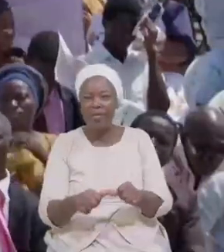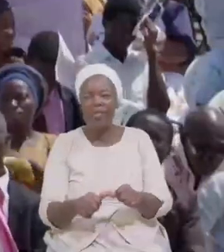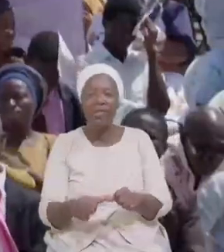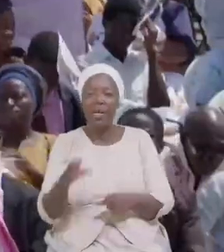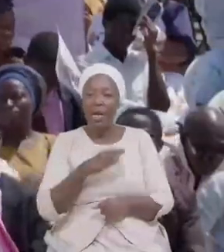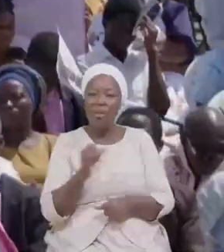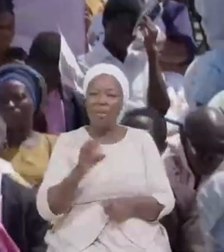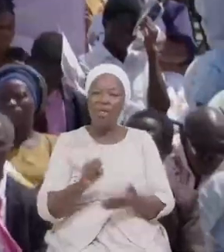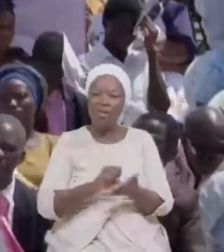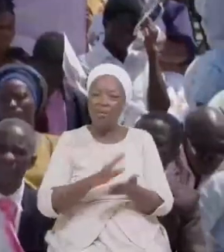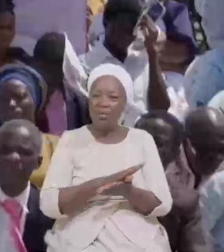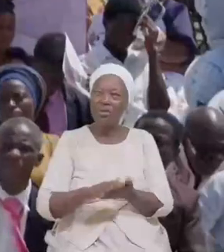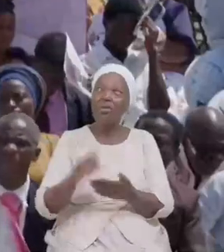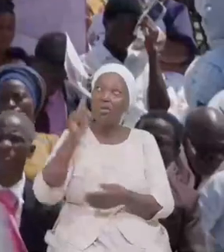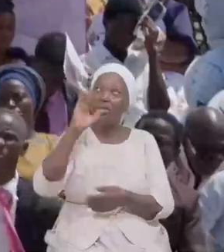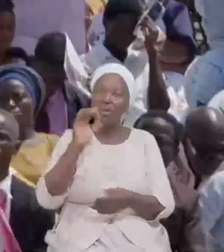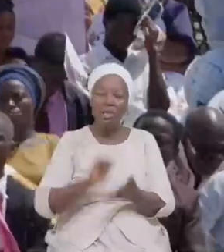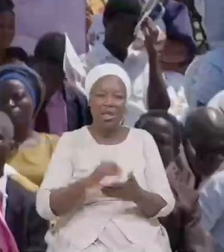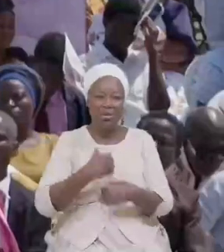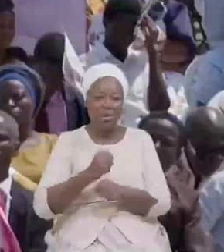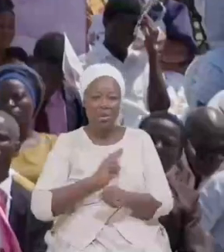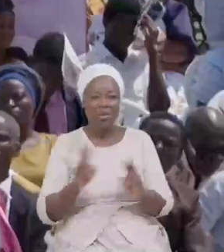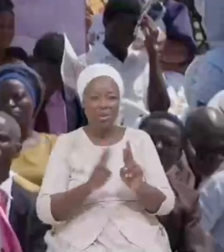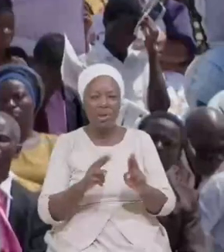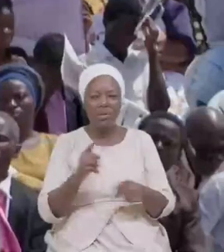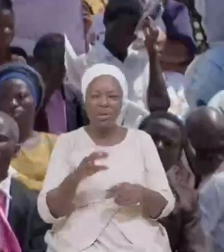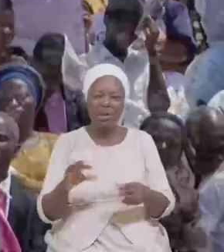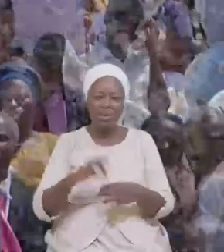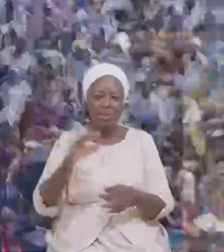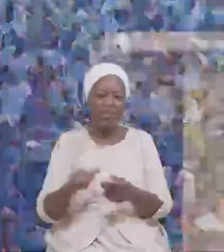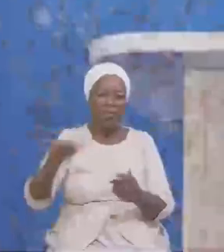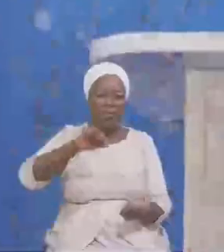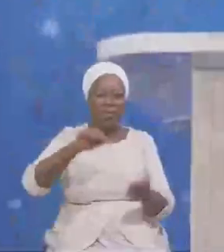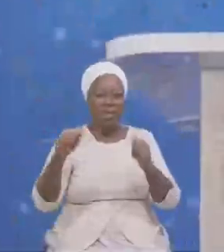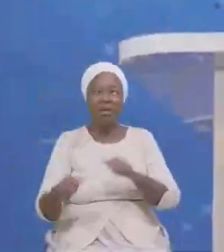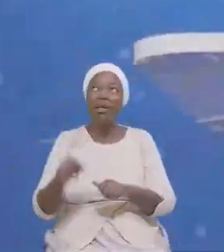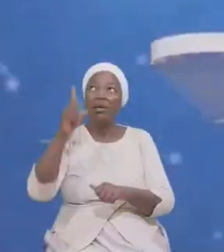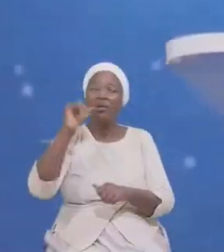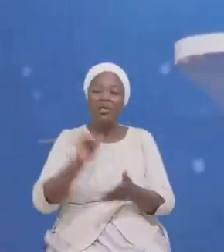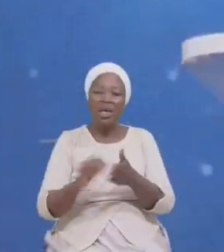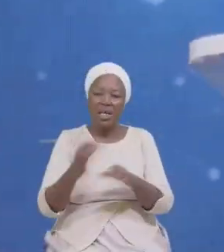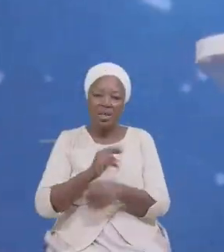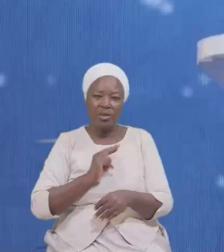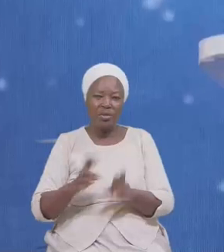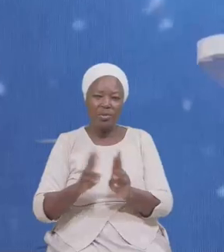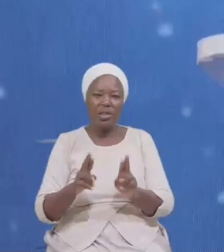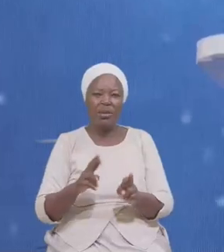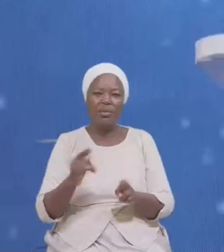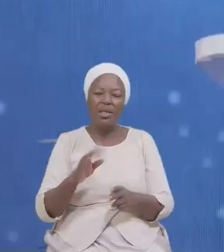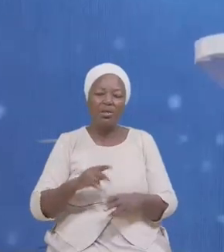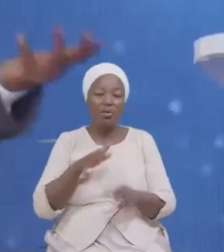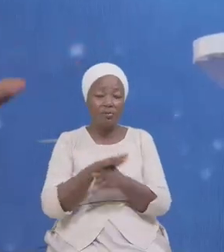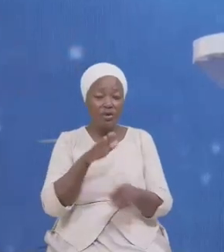la sanctification. C'est lui qui nous prépare par le baptême de l'Esprit. C'est lui qui nous prépare par la